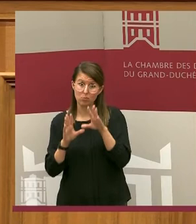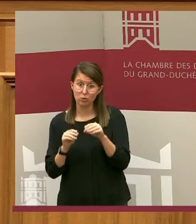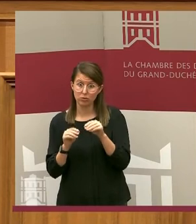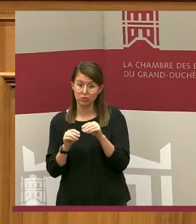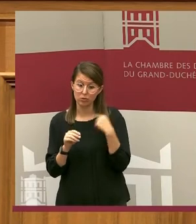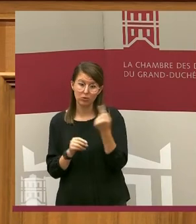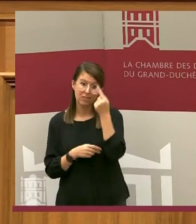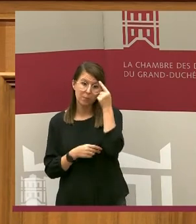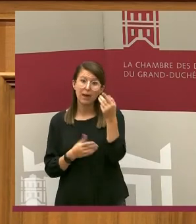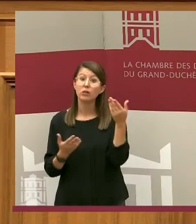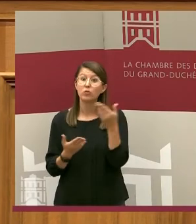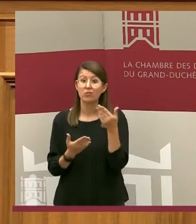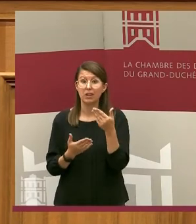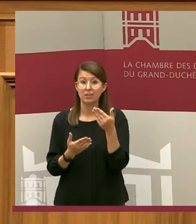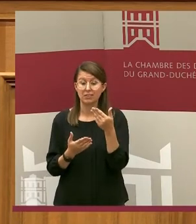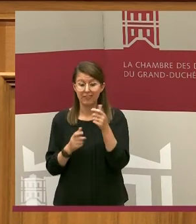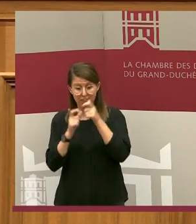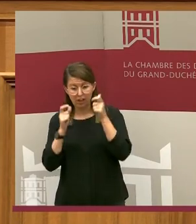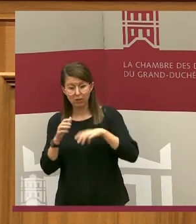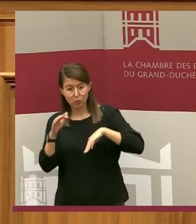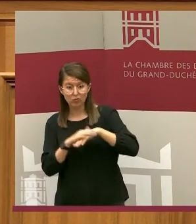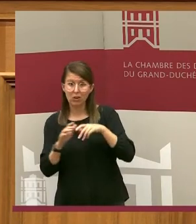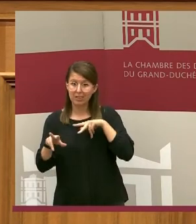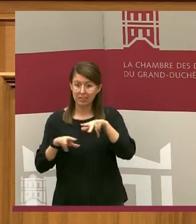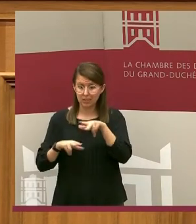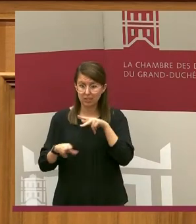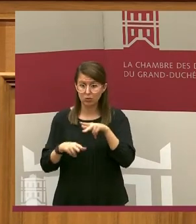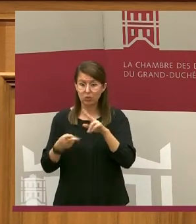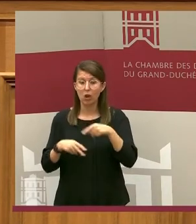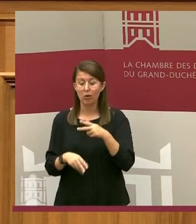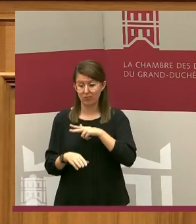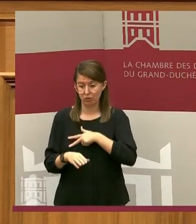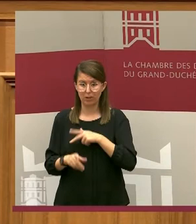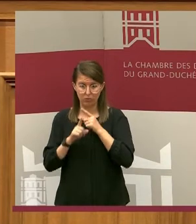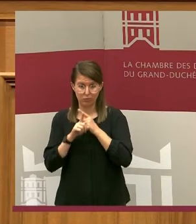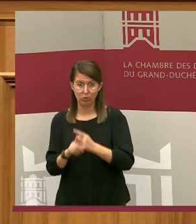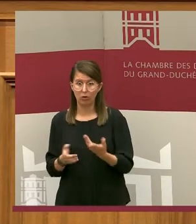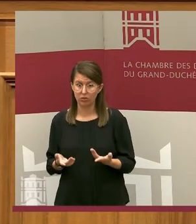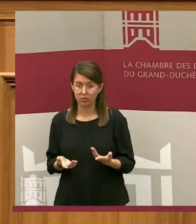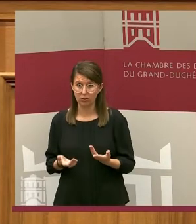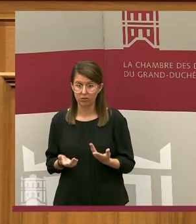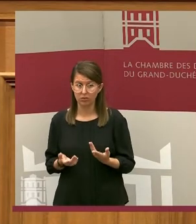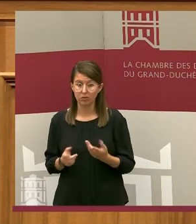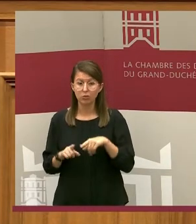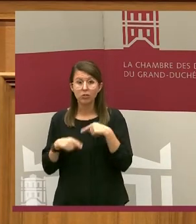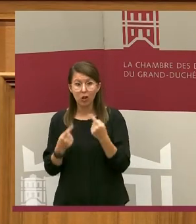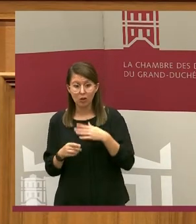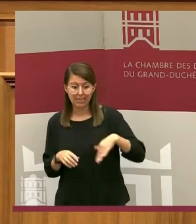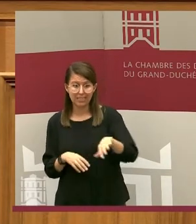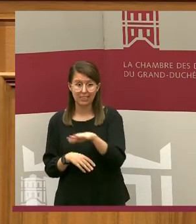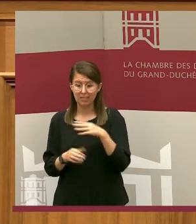eine verantwortungsvolle Regierung hält hier das Wort. Also ich stoffe hier, dass kein hier am Land aufgrund für